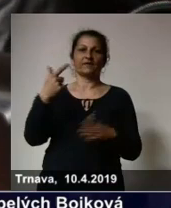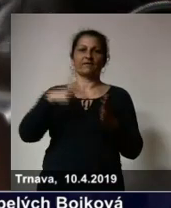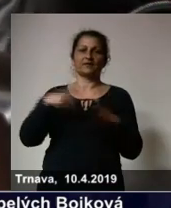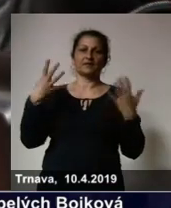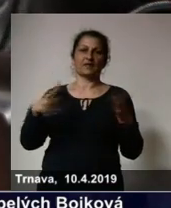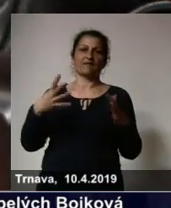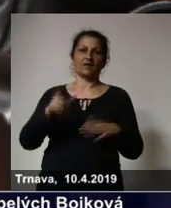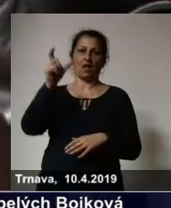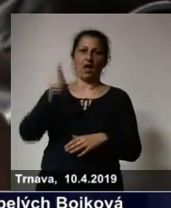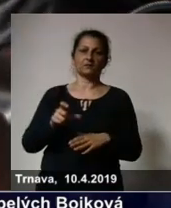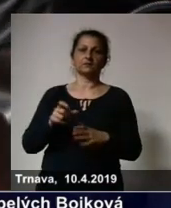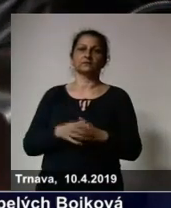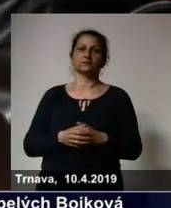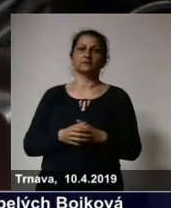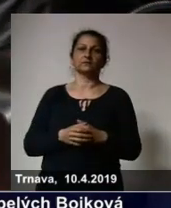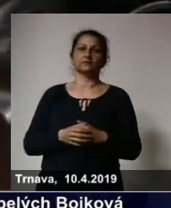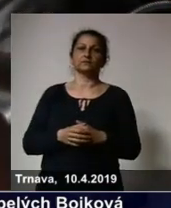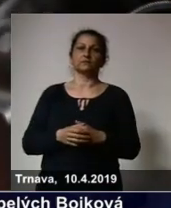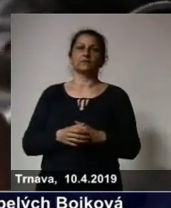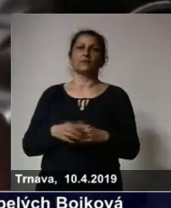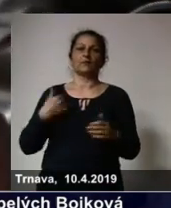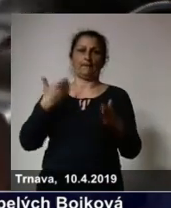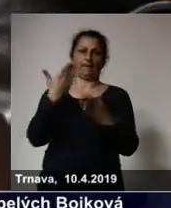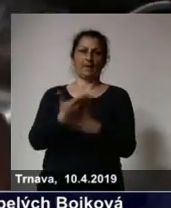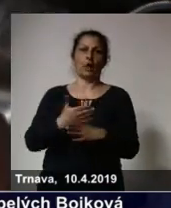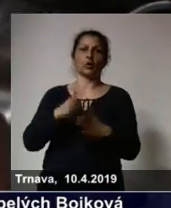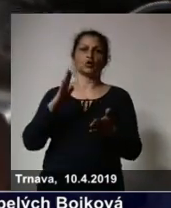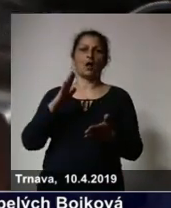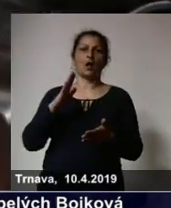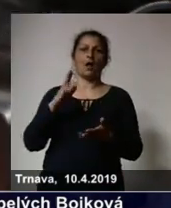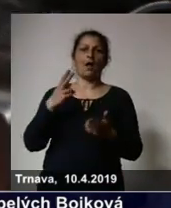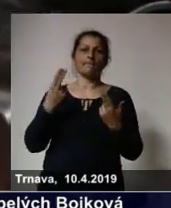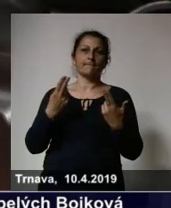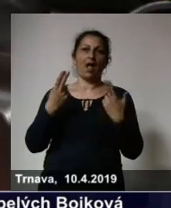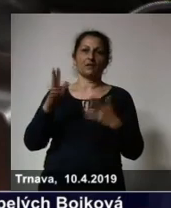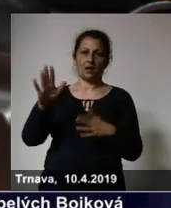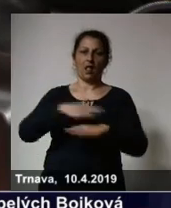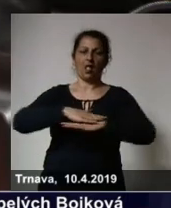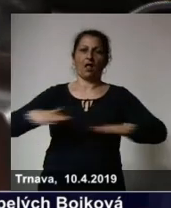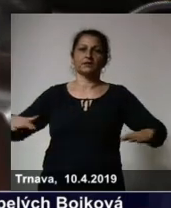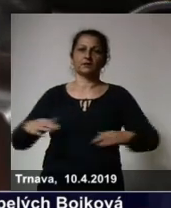15.4.2019. V plnom znení máte predložené návrh uznesenia v laviciach. Nech sa páči.